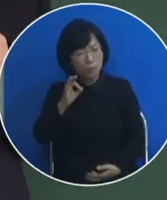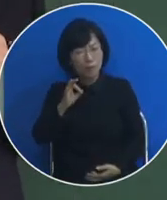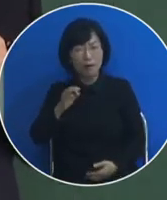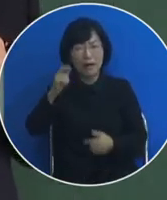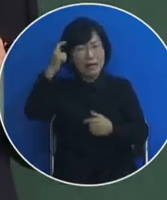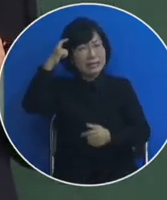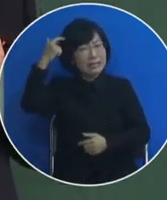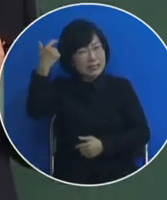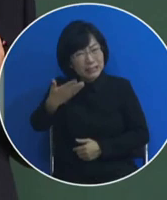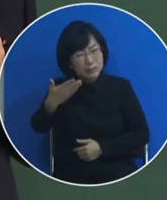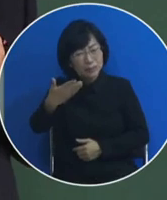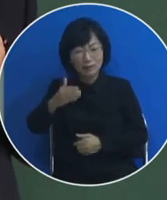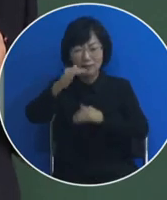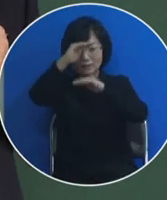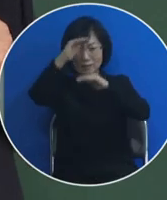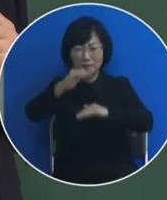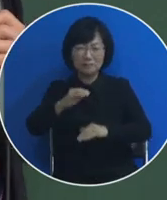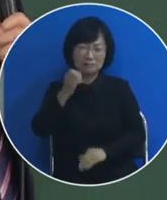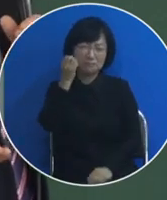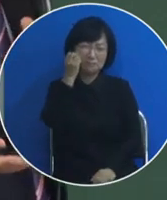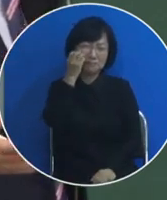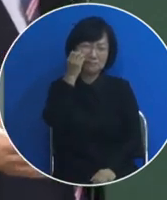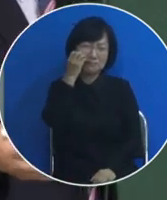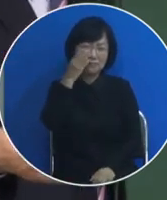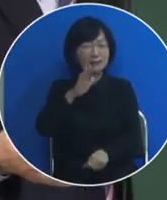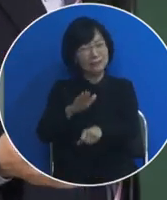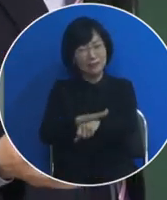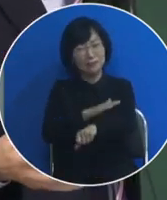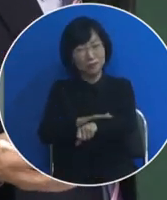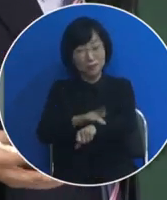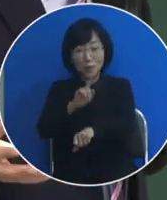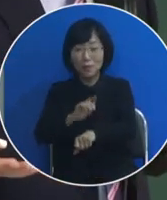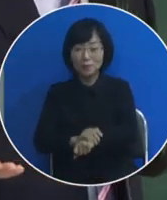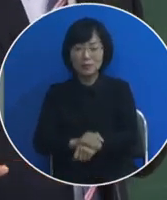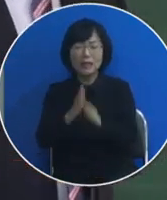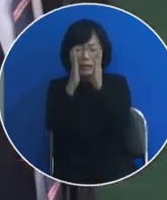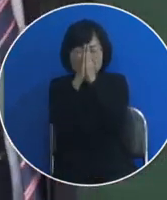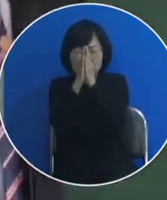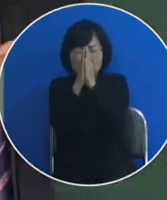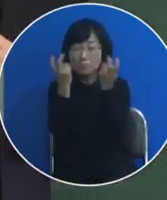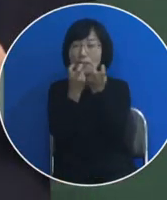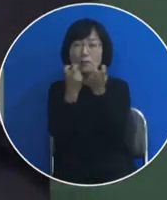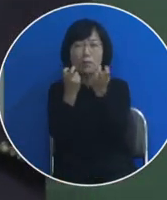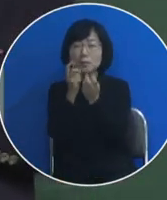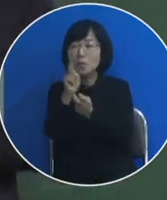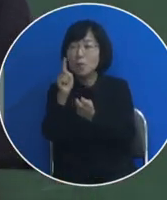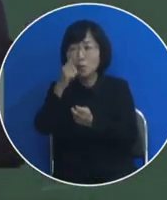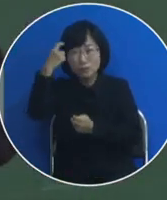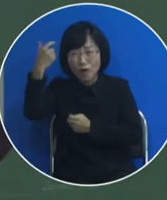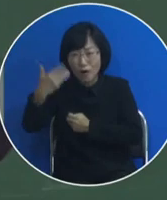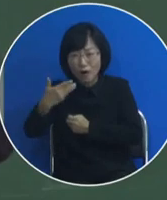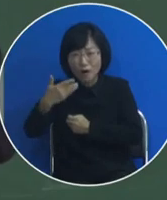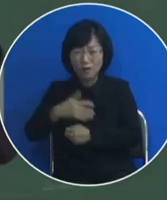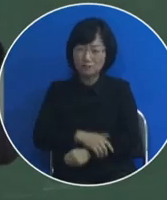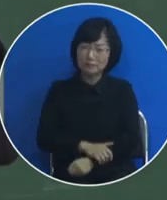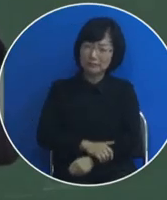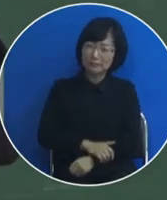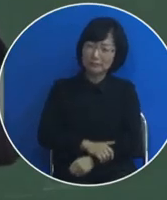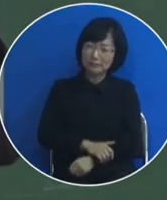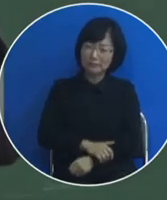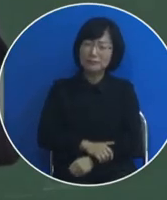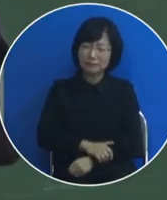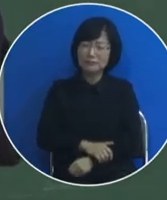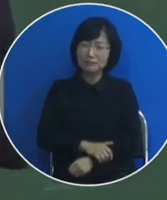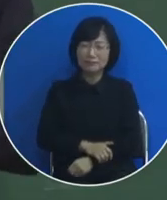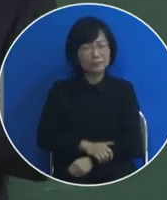말해요. They ask a lot of incorrect questions. 기도 어떻게 해야 됩니까? How should we pray? 좋은 질문인데 틀린 질문. It's a good question,